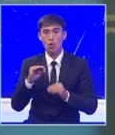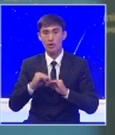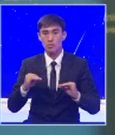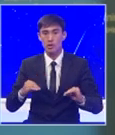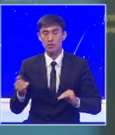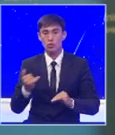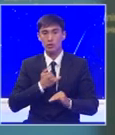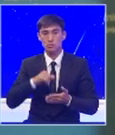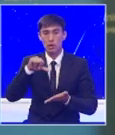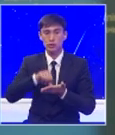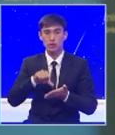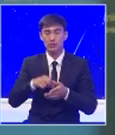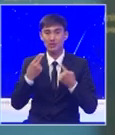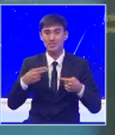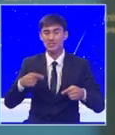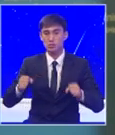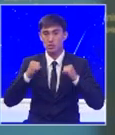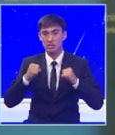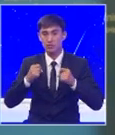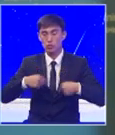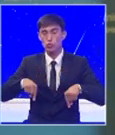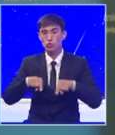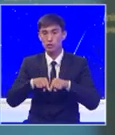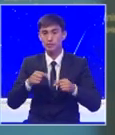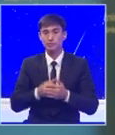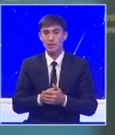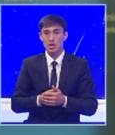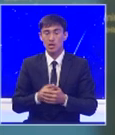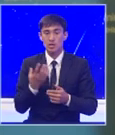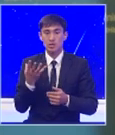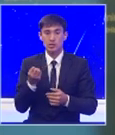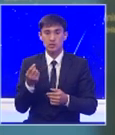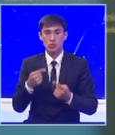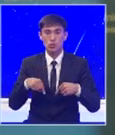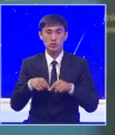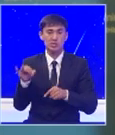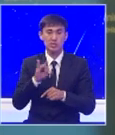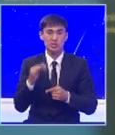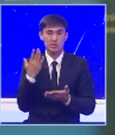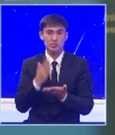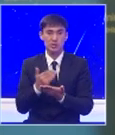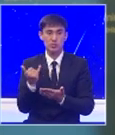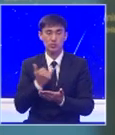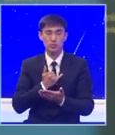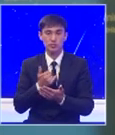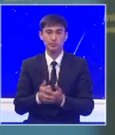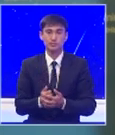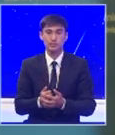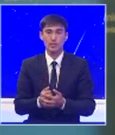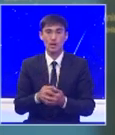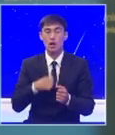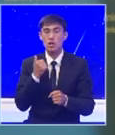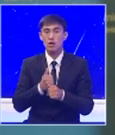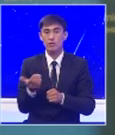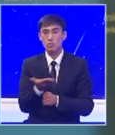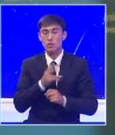нас посещают различные спортивные кружки. Помимо этого, кружки по интересам у нас есть. А самое